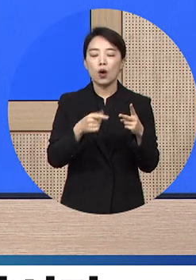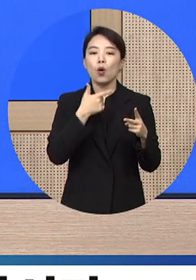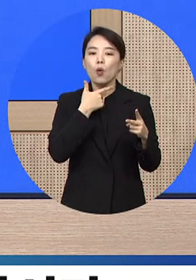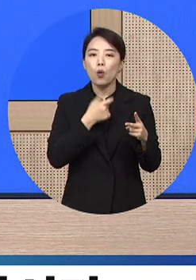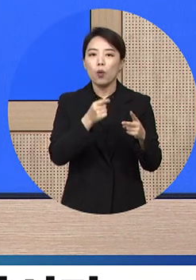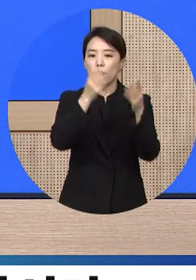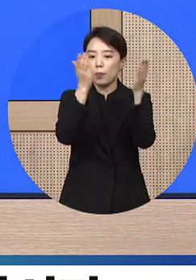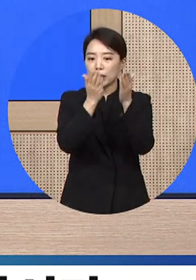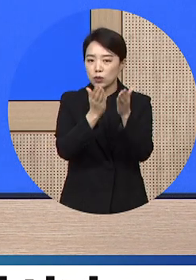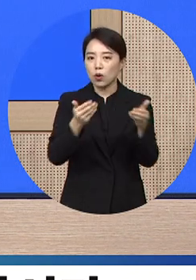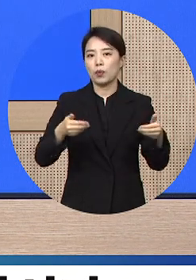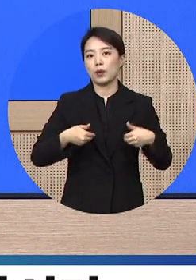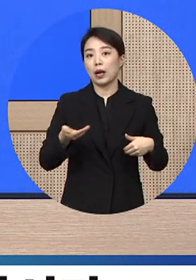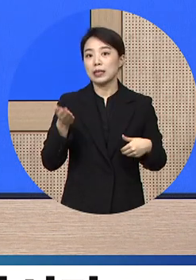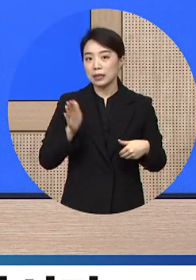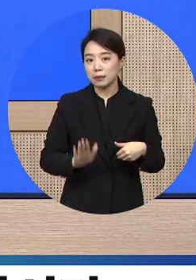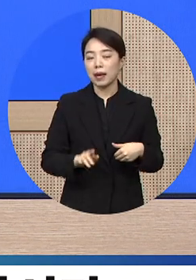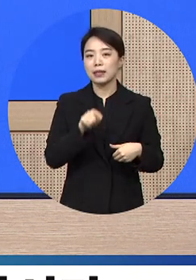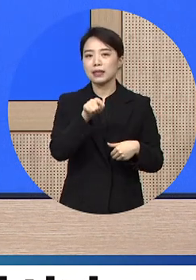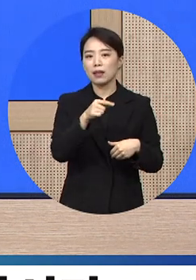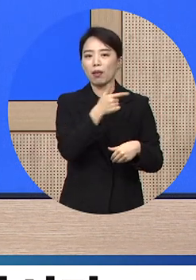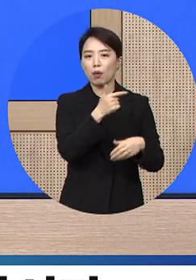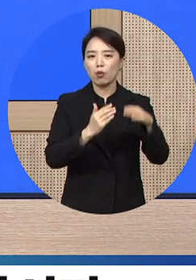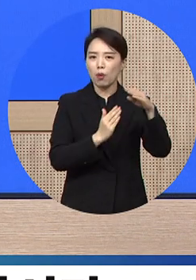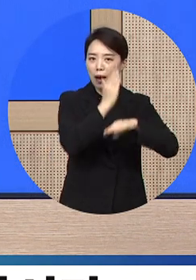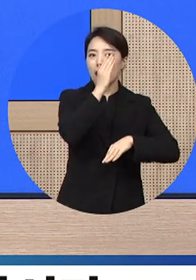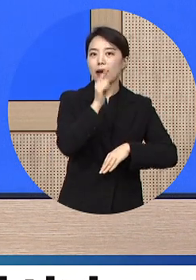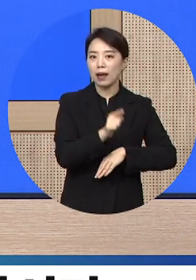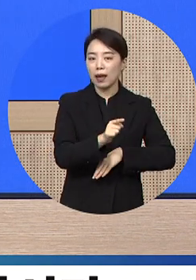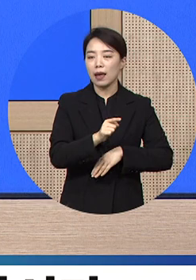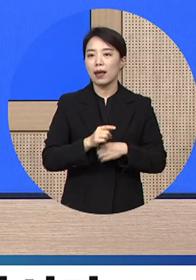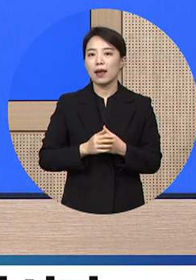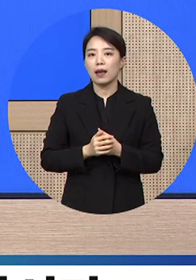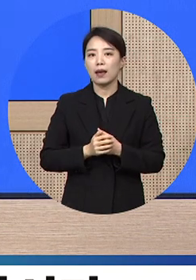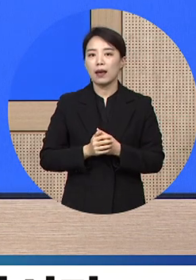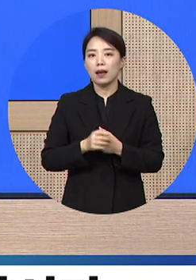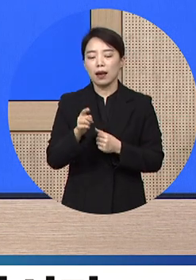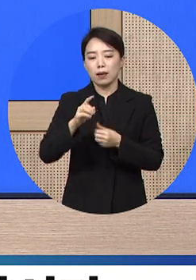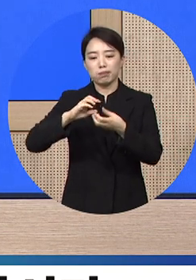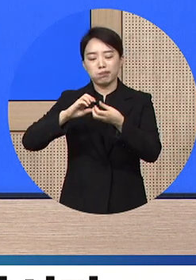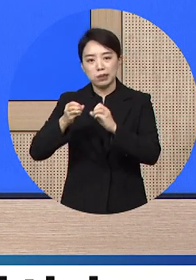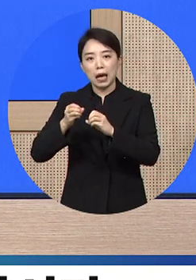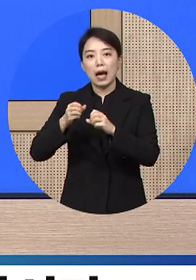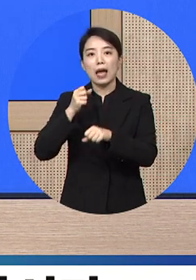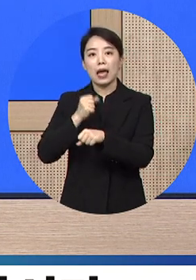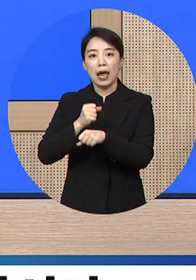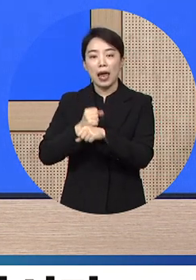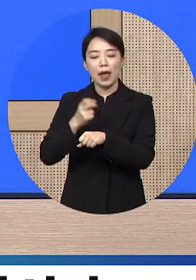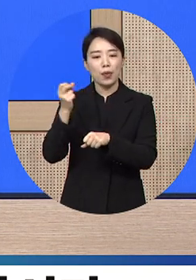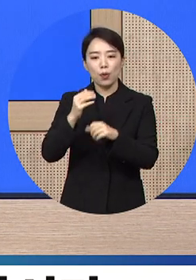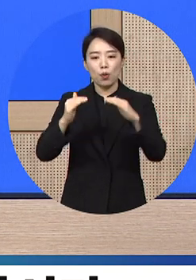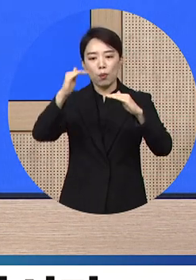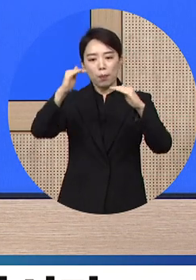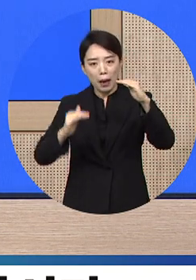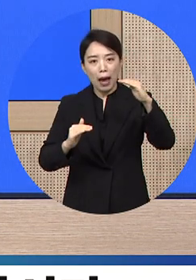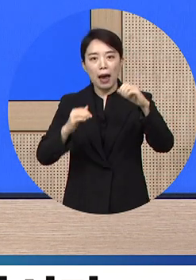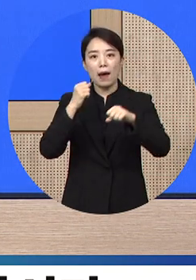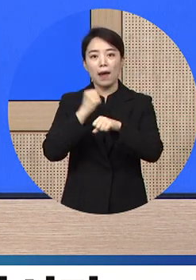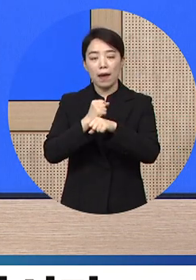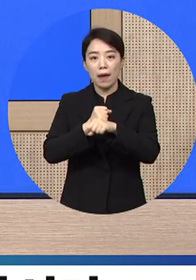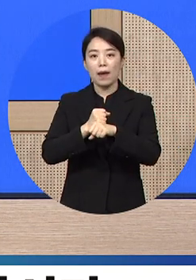원칙입니다. 다만 그와 같은 것들이 과도하게 시장을 왜곡시키거나 또는 불공정하거나